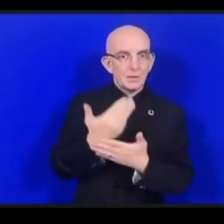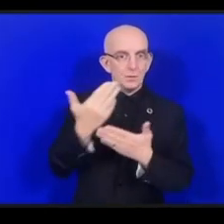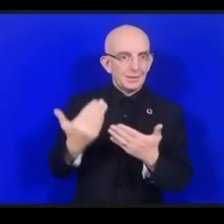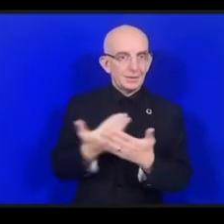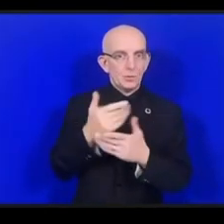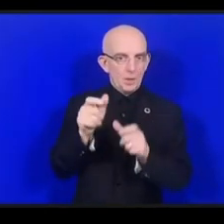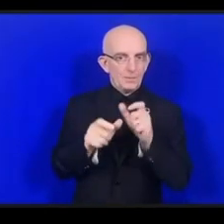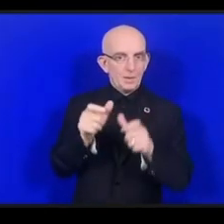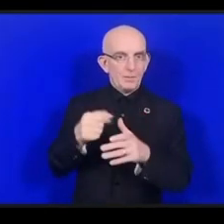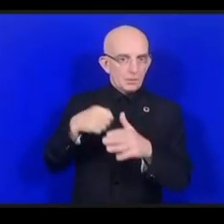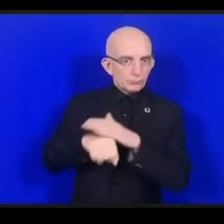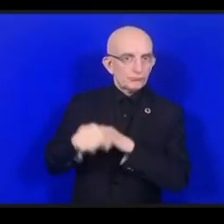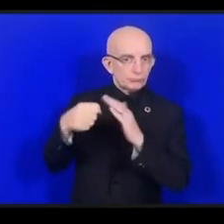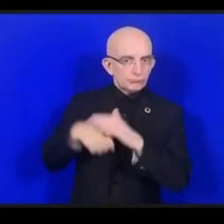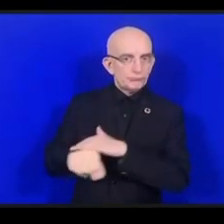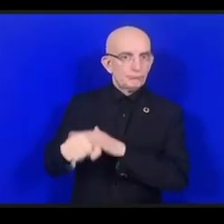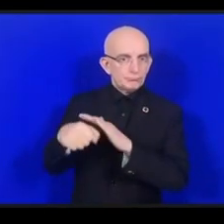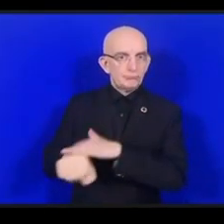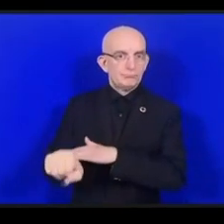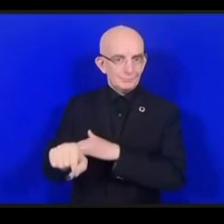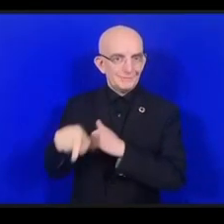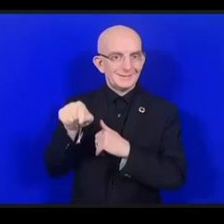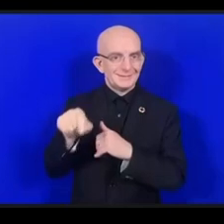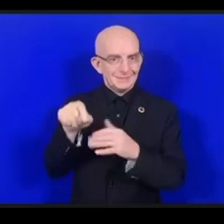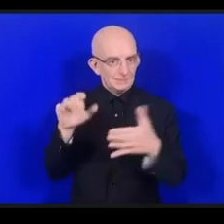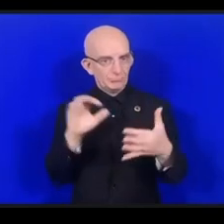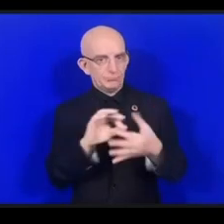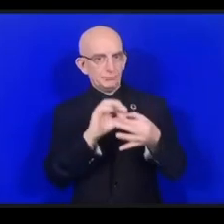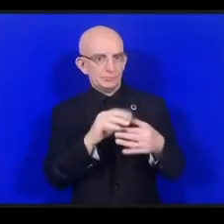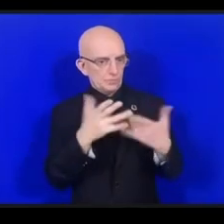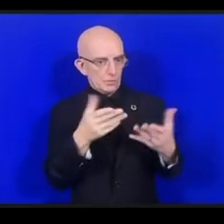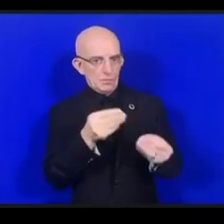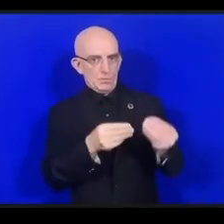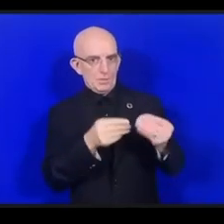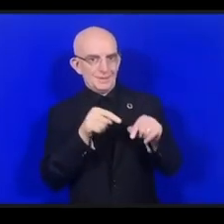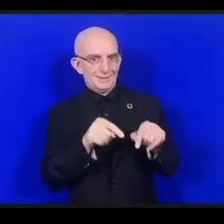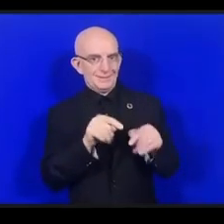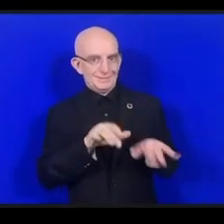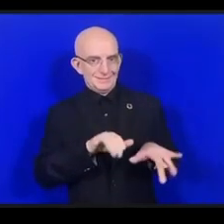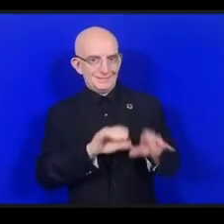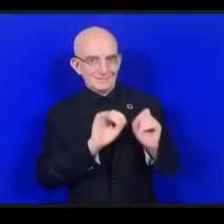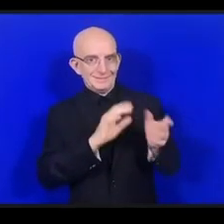那么他们需要参加这到互联网治理的过程中